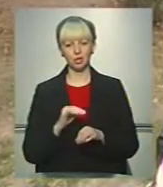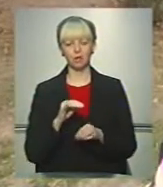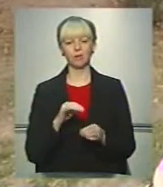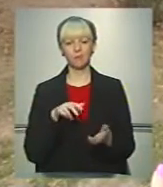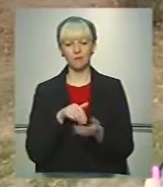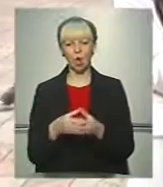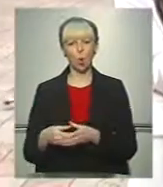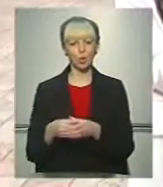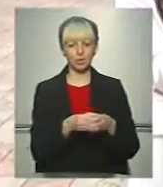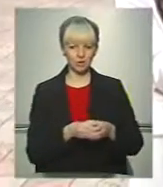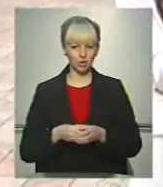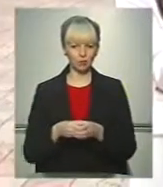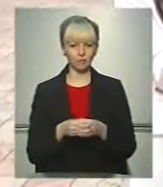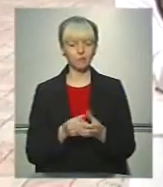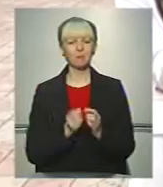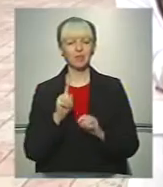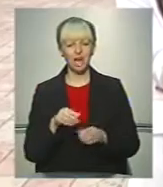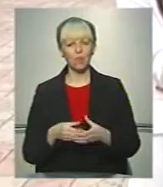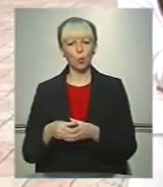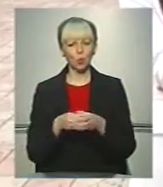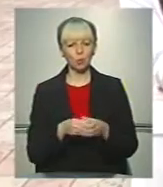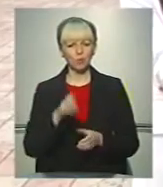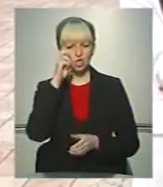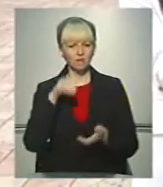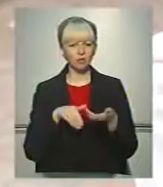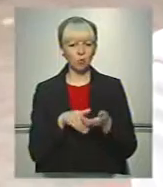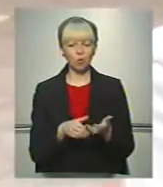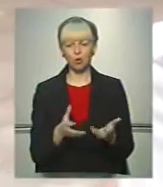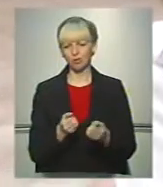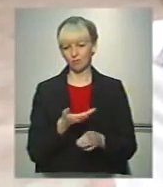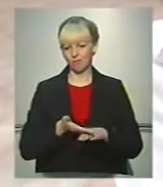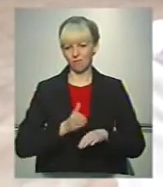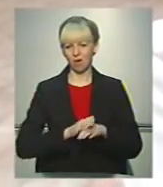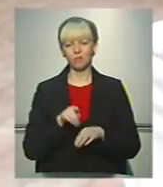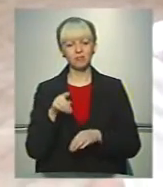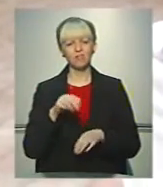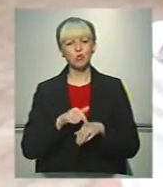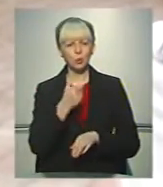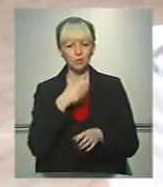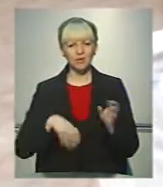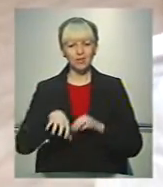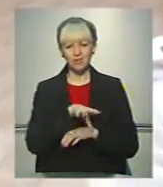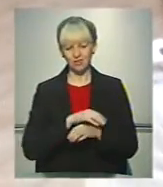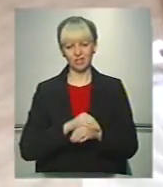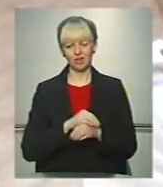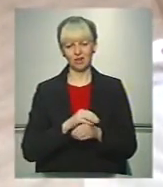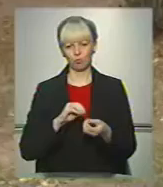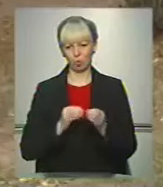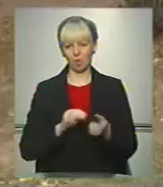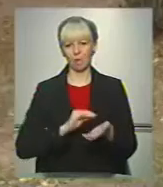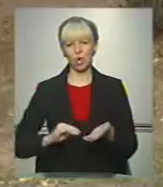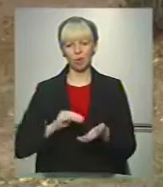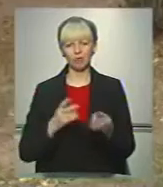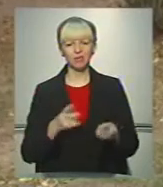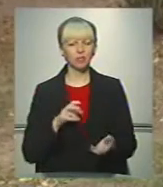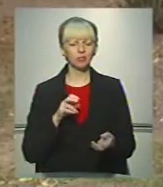ідучи колективом. Та навіть гуртом державну допомогу отримати важко. Владислав відчув на собі всі кола бюрократії.